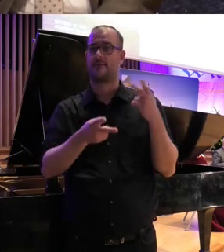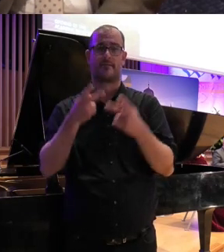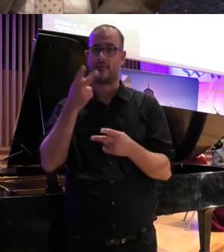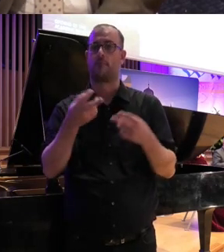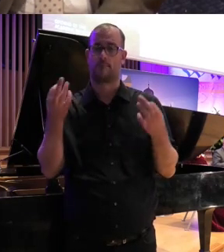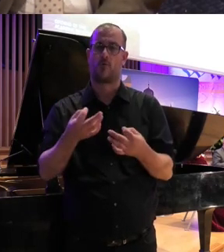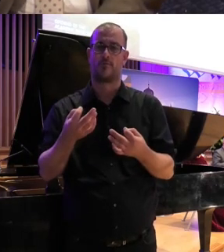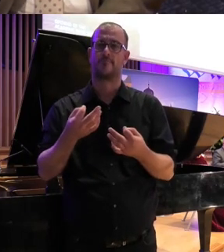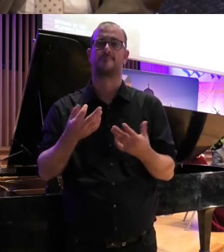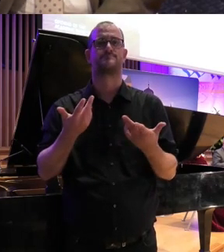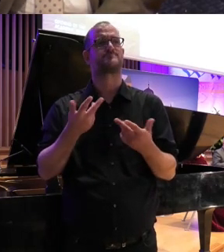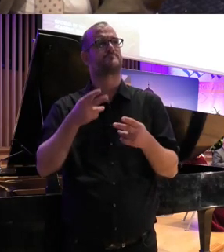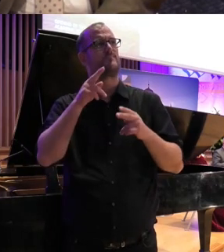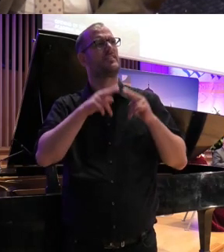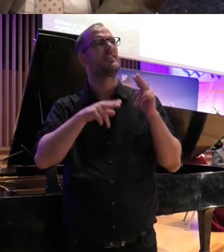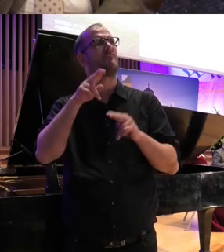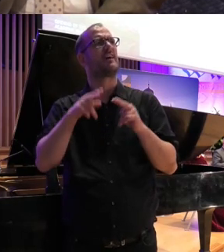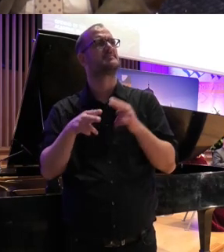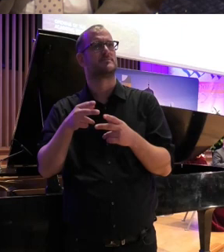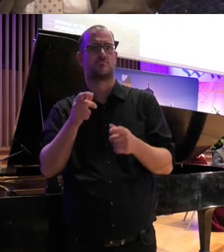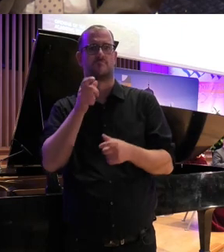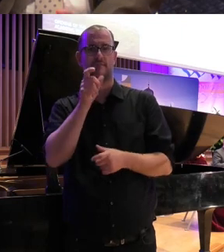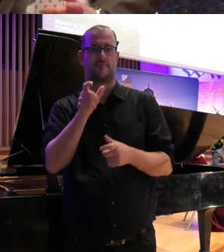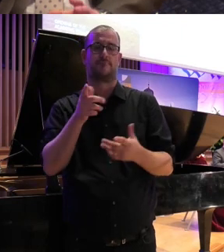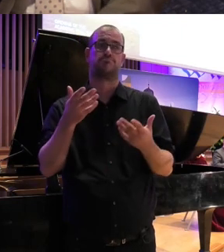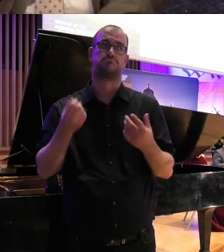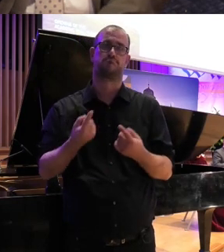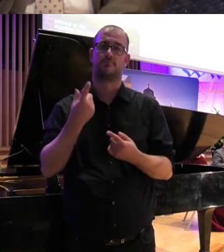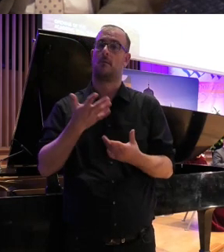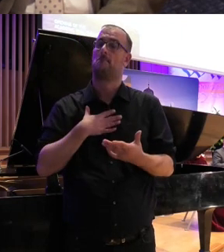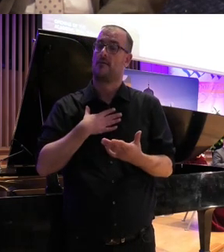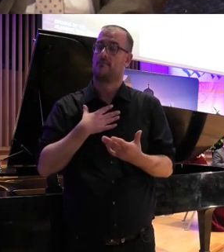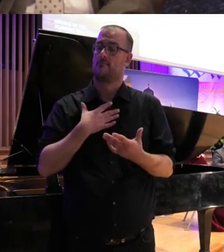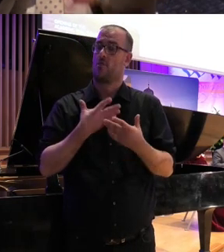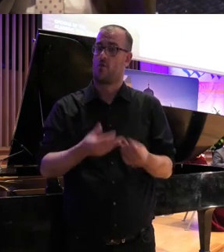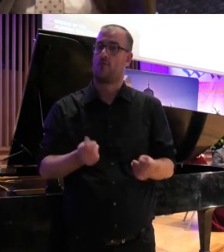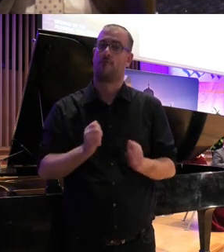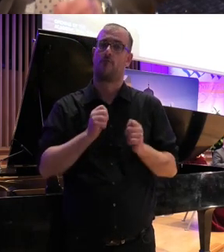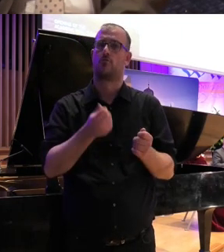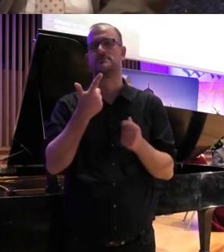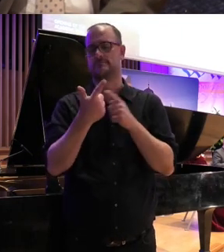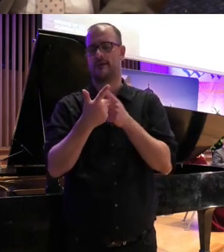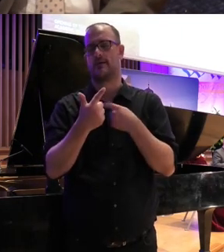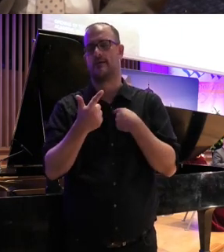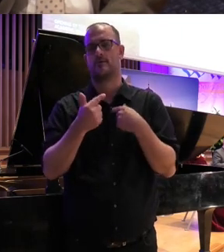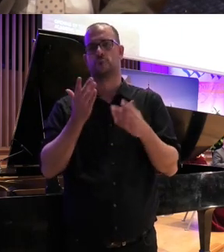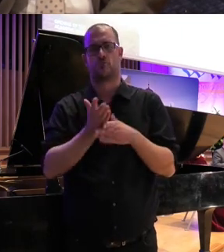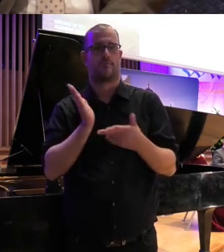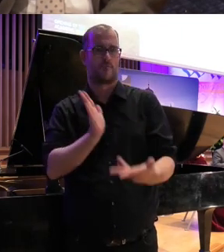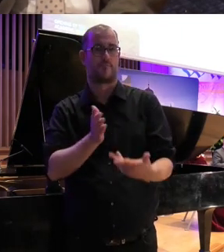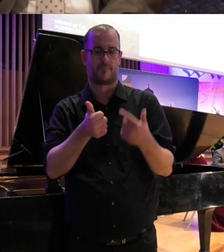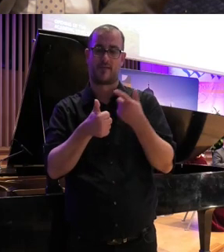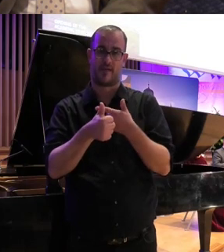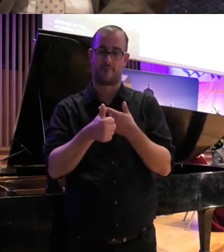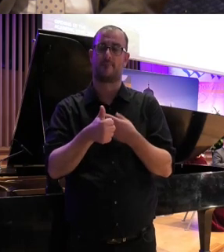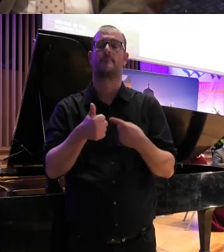schwer mit dem Begriff Differenzierung tut. Einer meiner Lösungsvorschläge war, oder 2 Lösungsvorschläge habe ich hier vorgestellt. Das eine